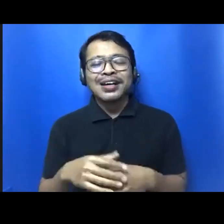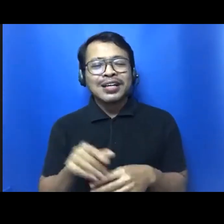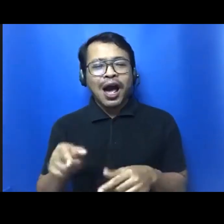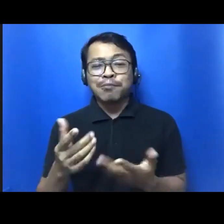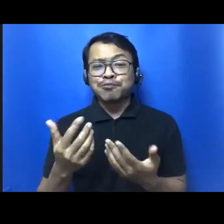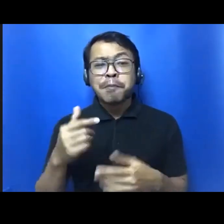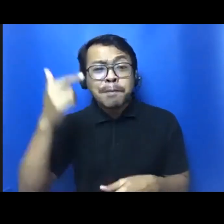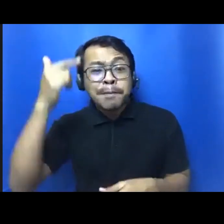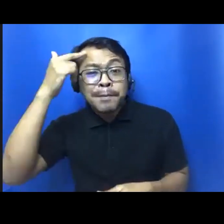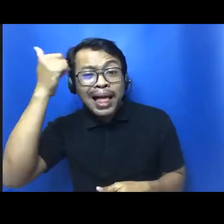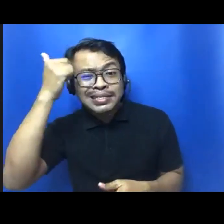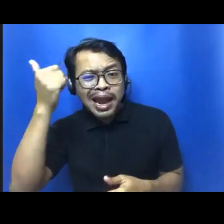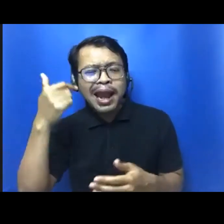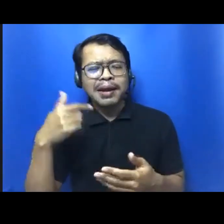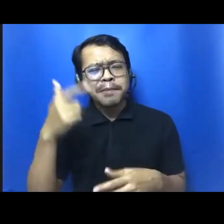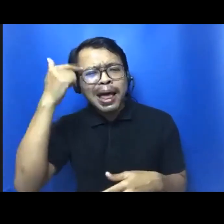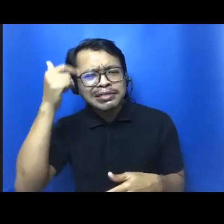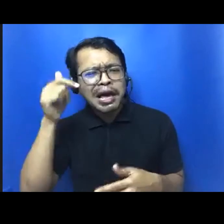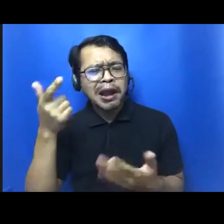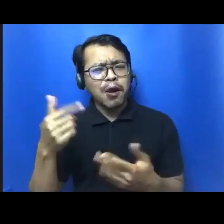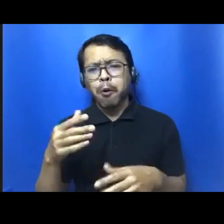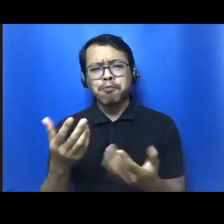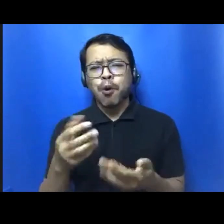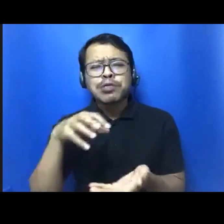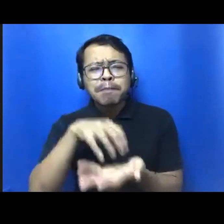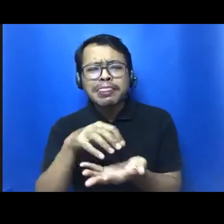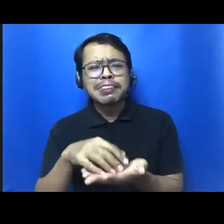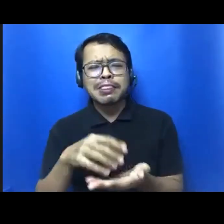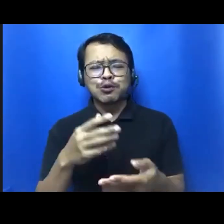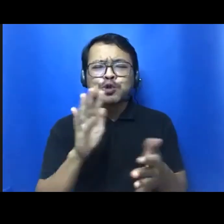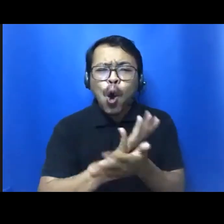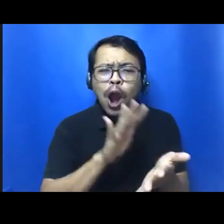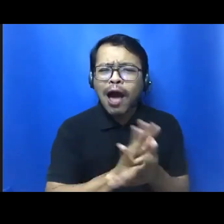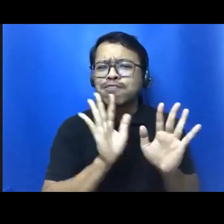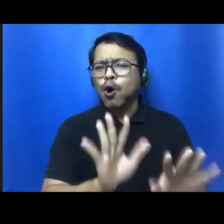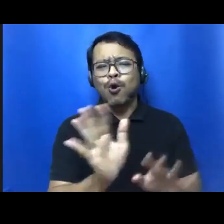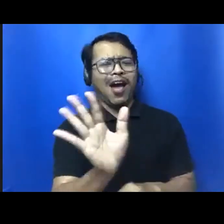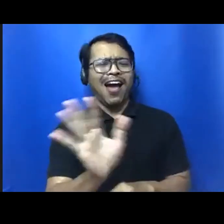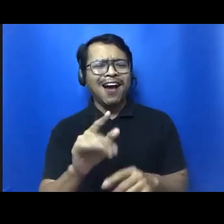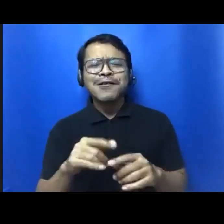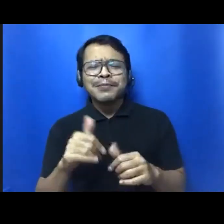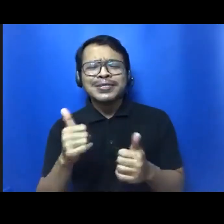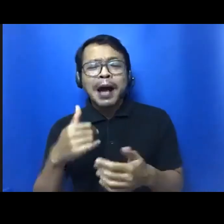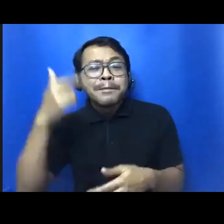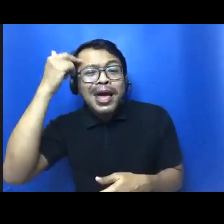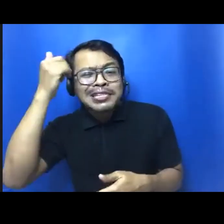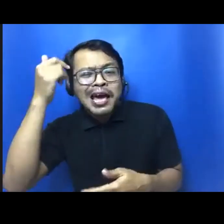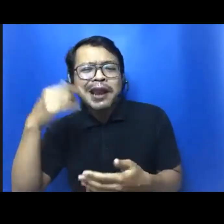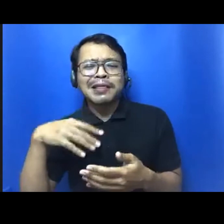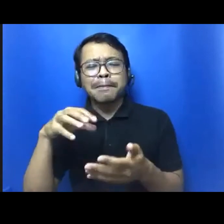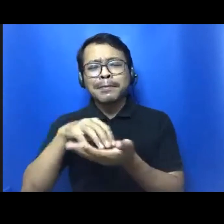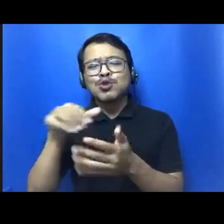dengan guru, apalagi dari pandemi ini ya, kita bisa belajar di YouTube, belajar di internet dan sebagainya. Silahkan ini